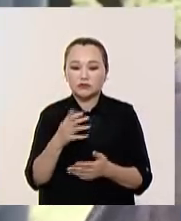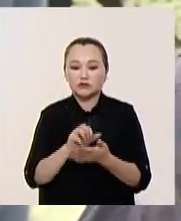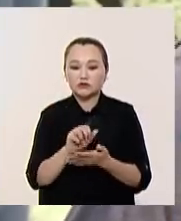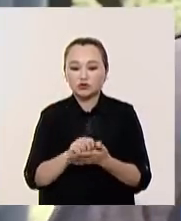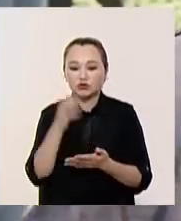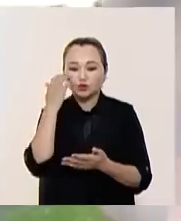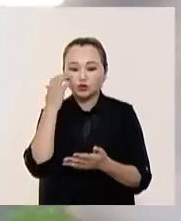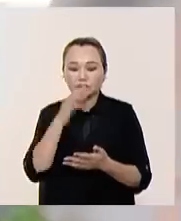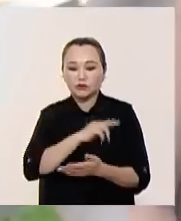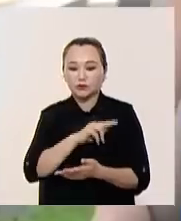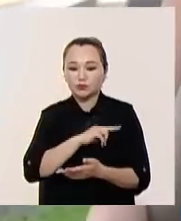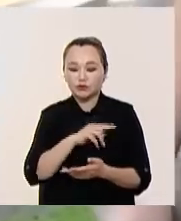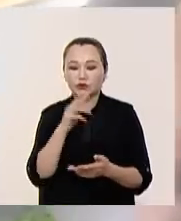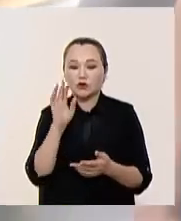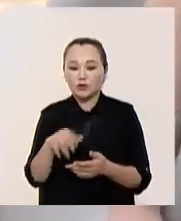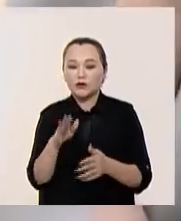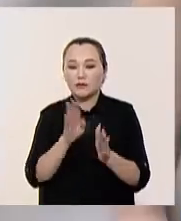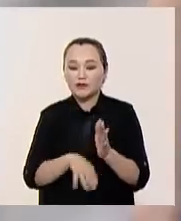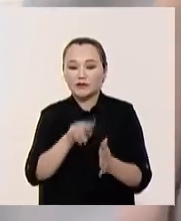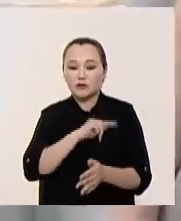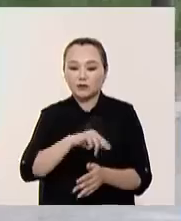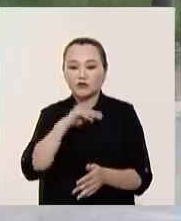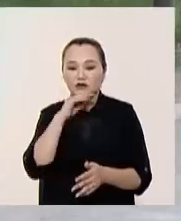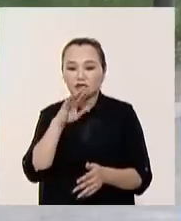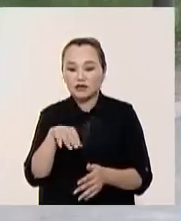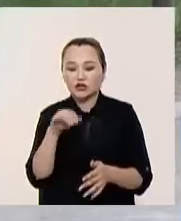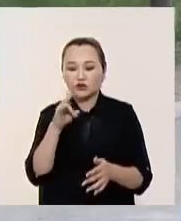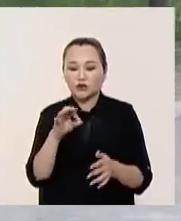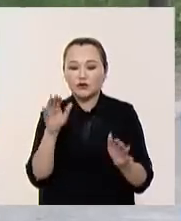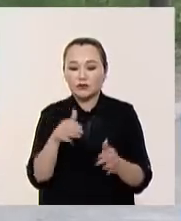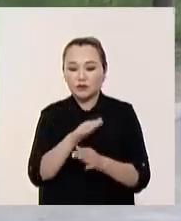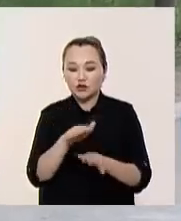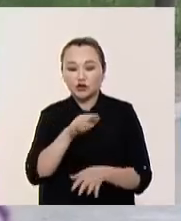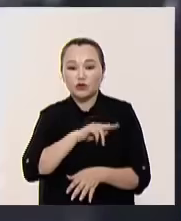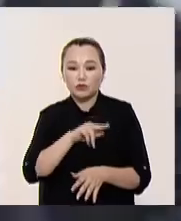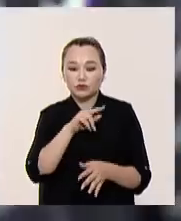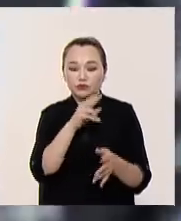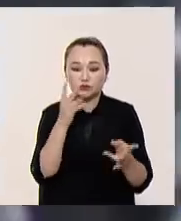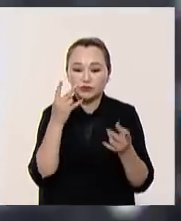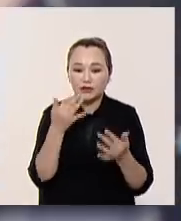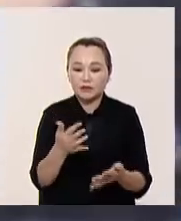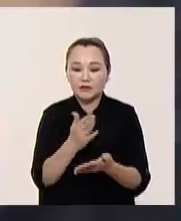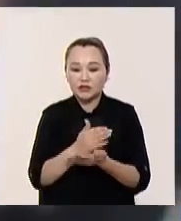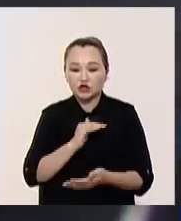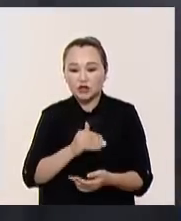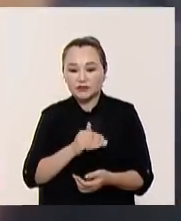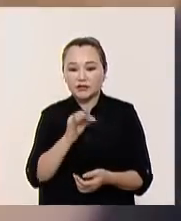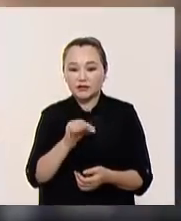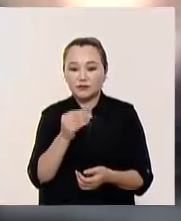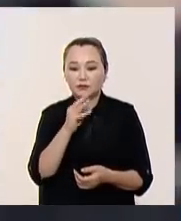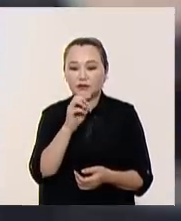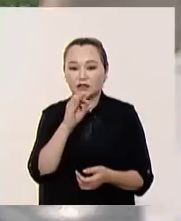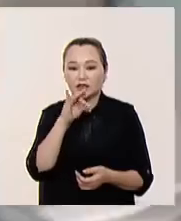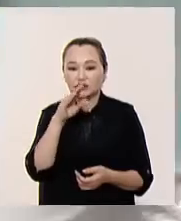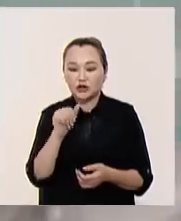заняться черной работой. Хоть и безработных достаточно, не меньше и вакансий от частных работодателей и биржи труда.